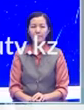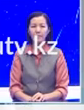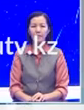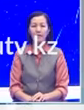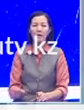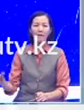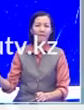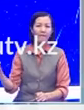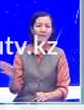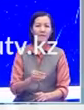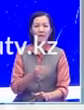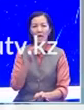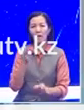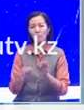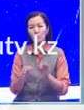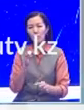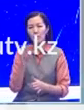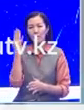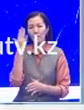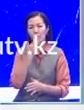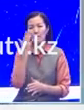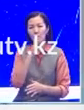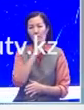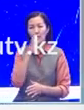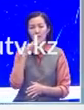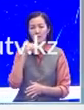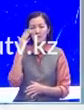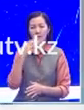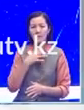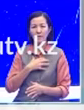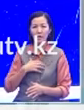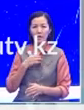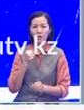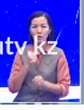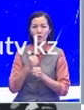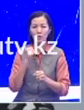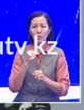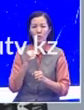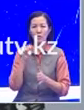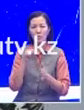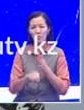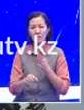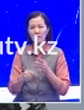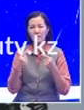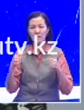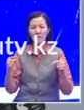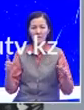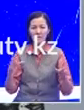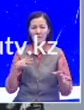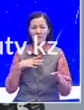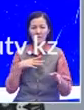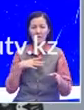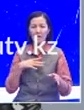Везде бурно обсуждают этот сериал. И родители, конечно, очень обеспокоены жестокостью, кровопролитием в сериале и влиянием на детей